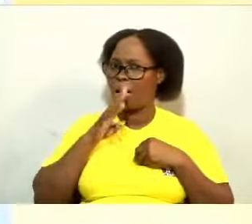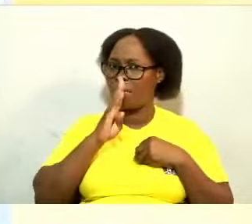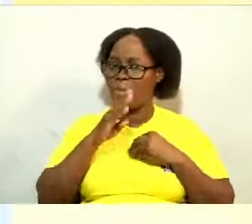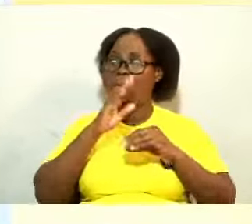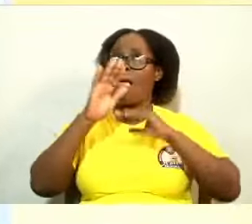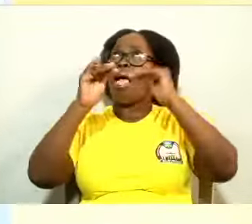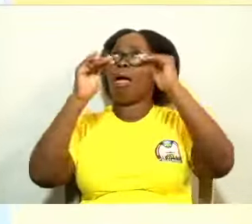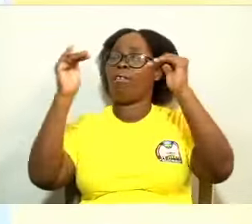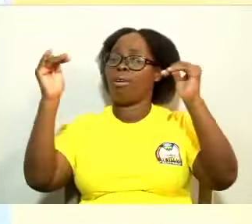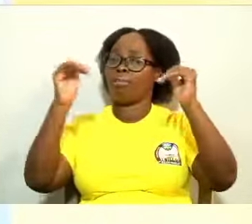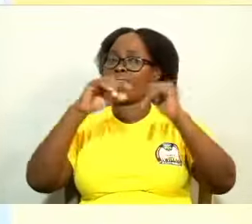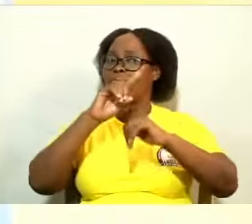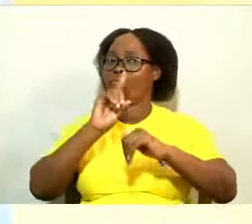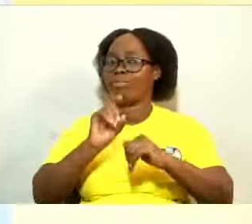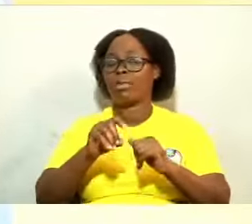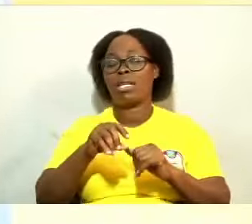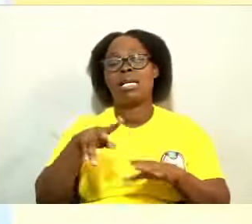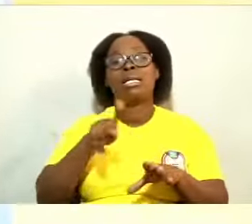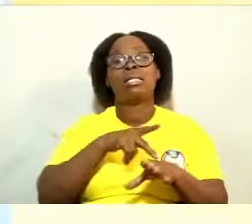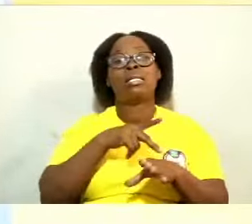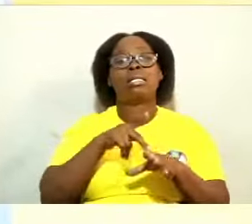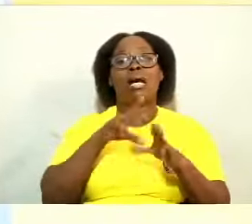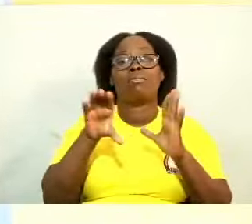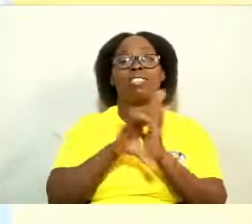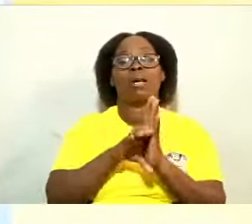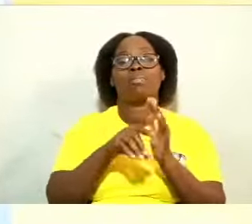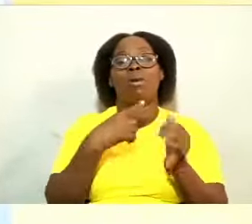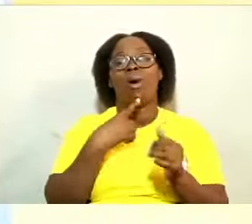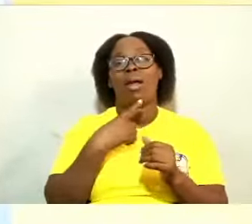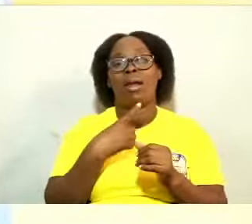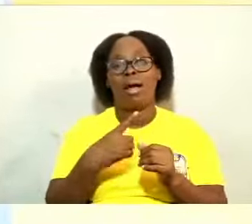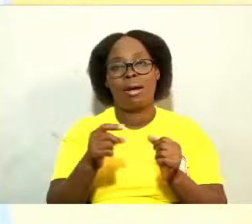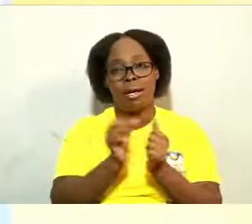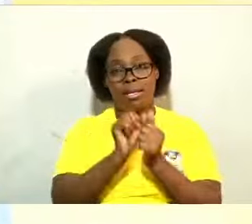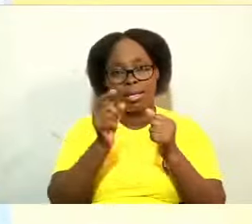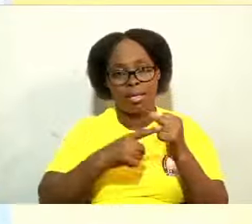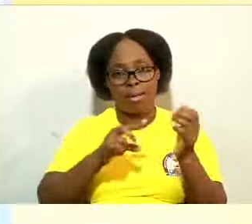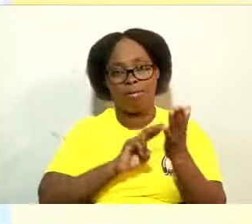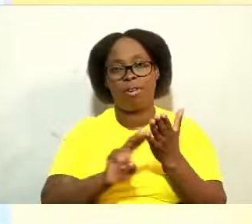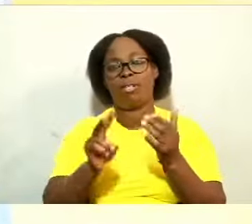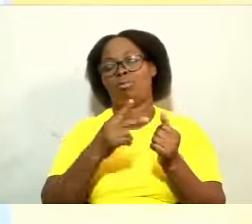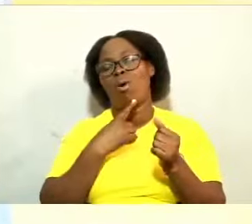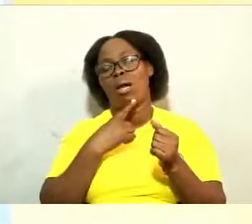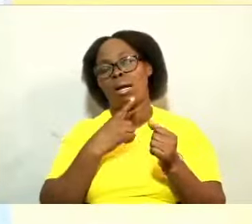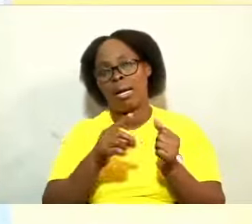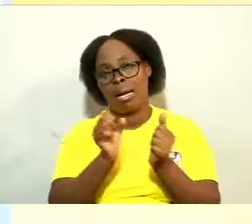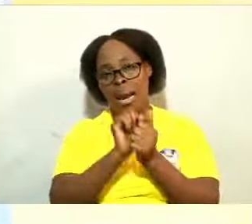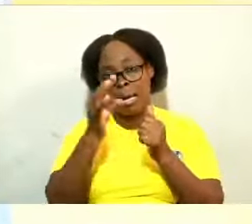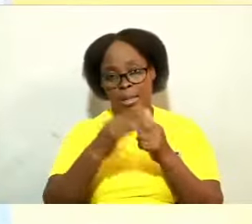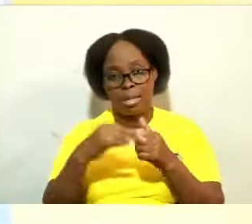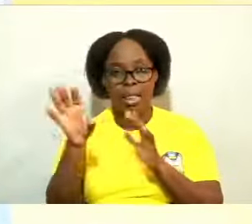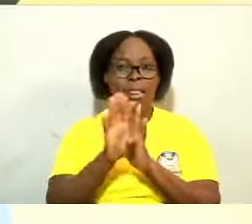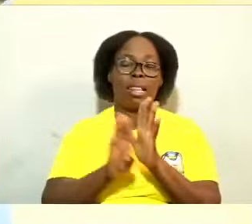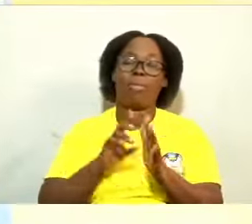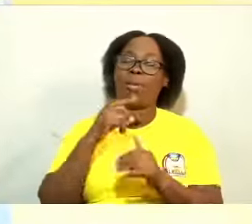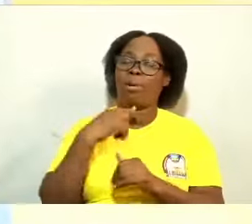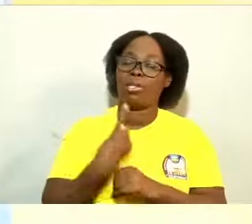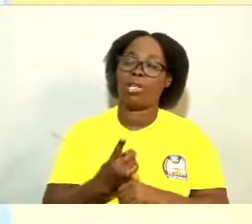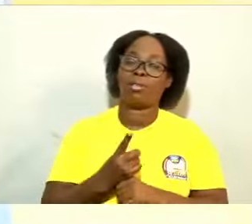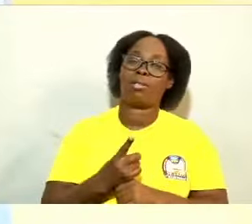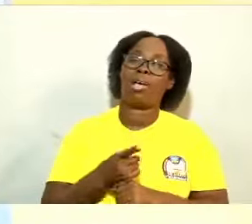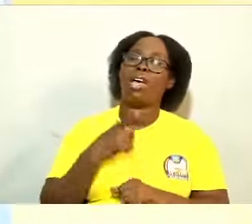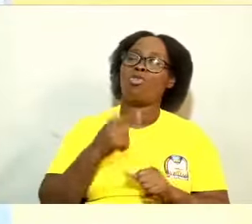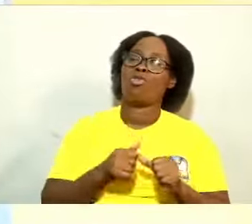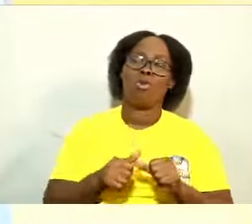mbinguni? Zaburi 119 na fungu la 118 anasema